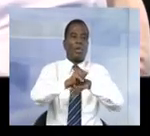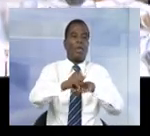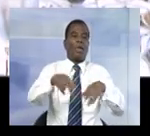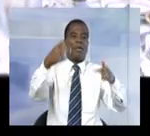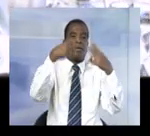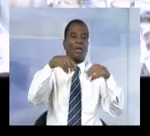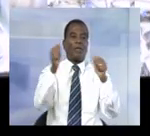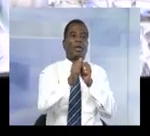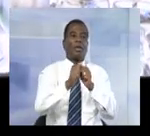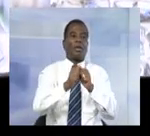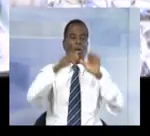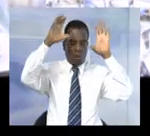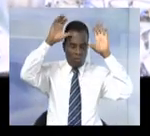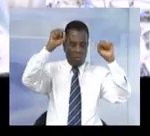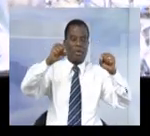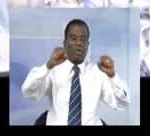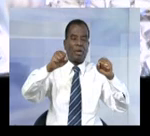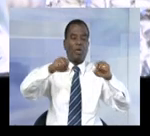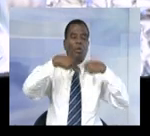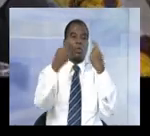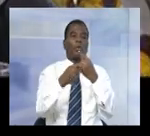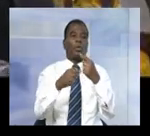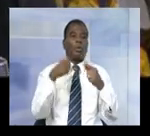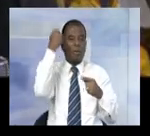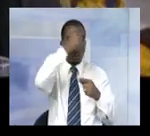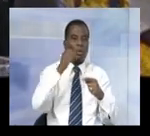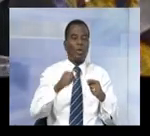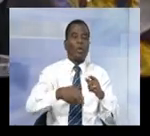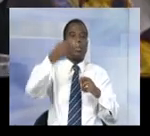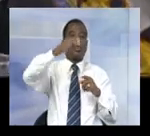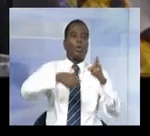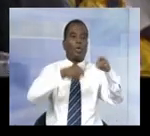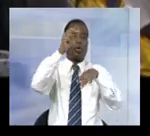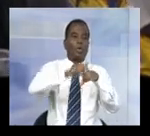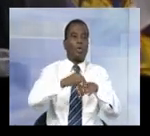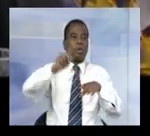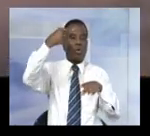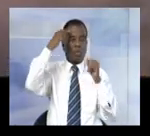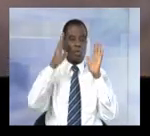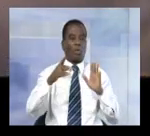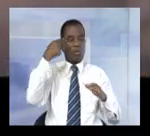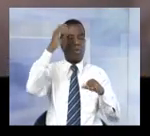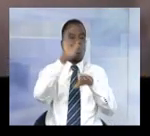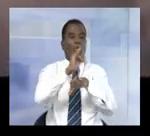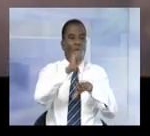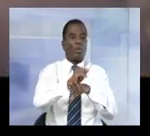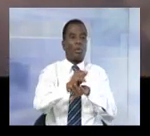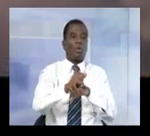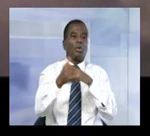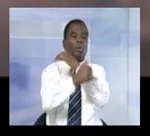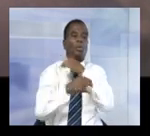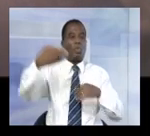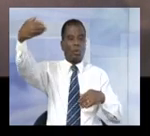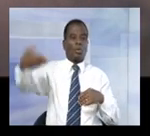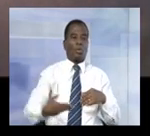le président du groupe de la BAD, Donald Kaberuka, la haute direction de l'institution, le gouverneur pour la Côte d'Ivoire, le pays